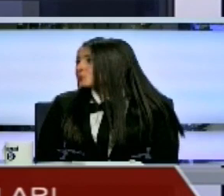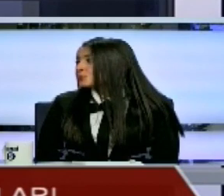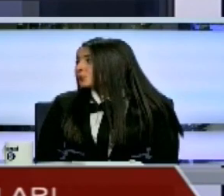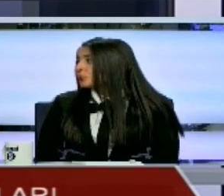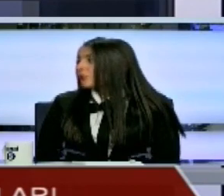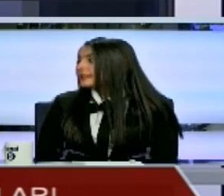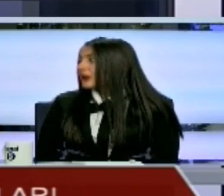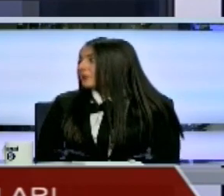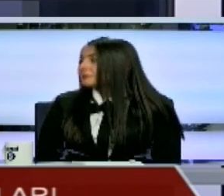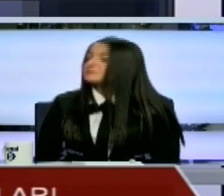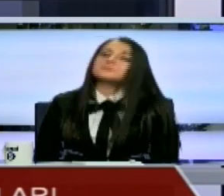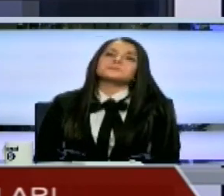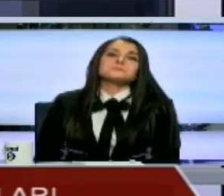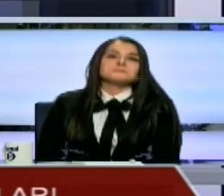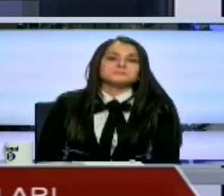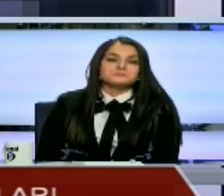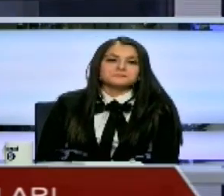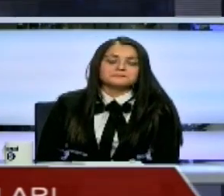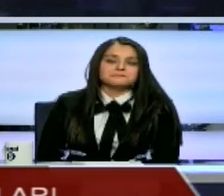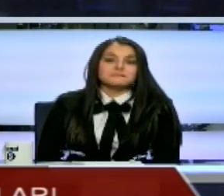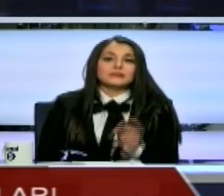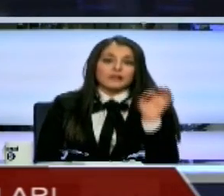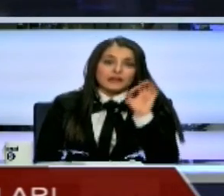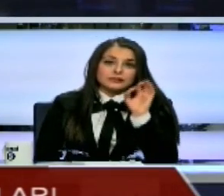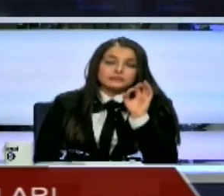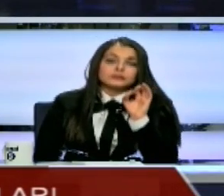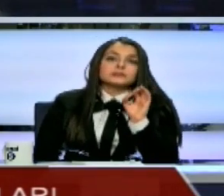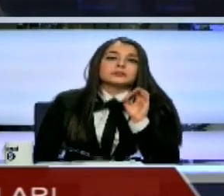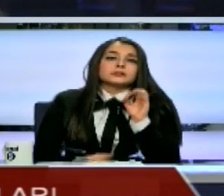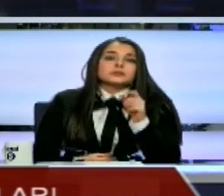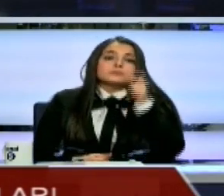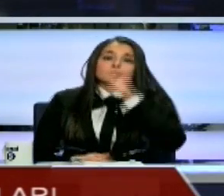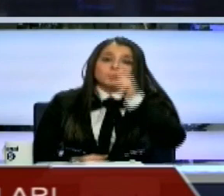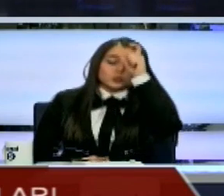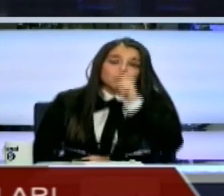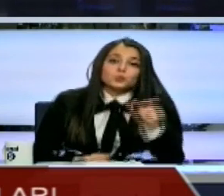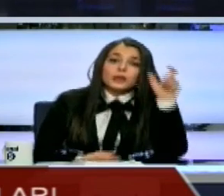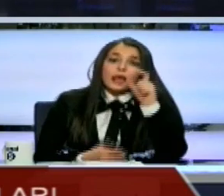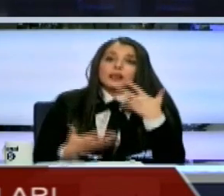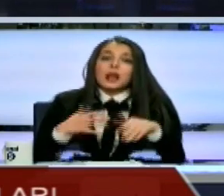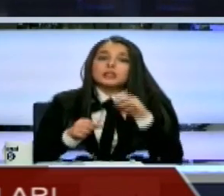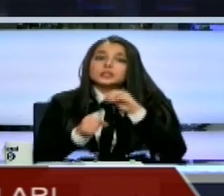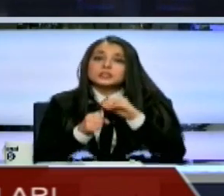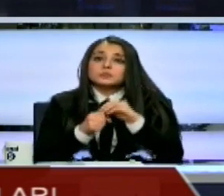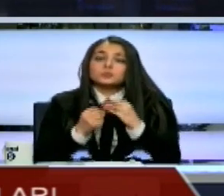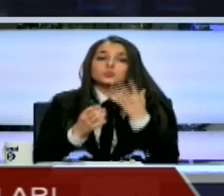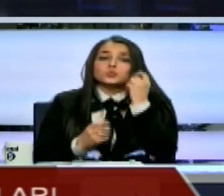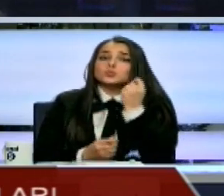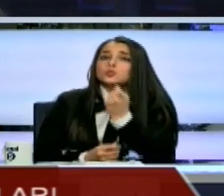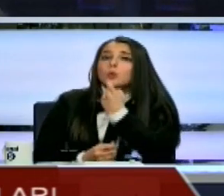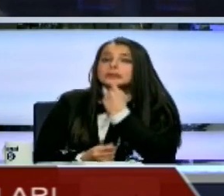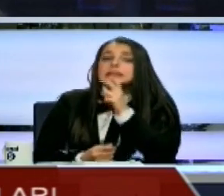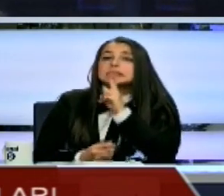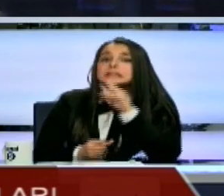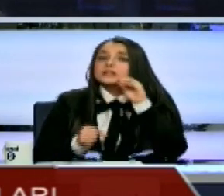üzücü bir durum diyor Veysel Bey. Evet, hakikaten Türkiye'de engel gruplarına son yıllarda